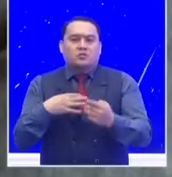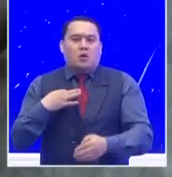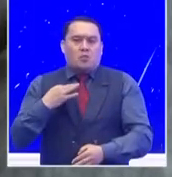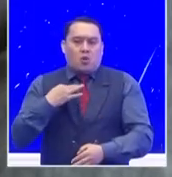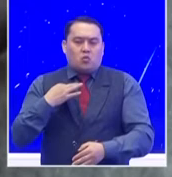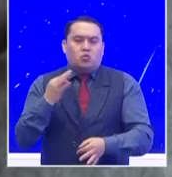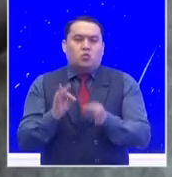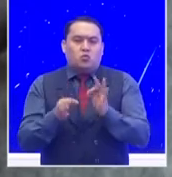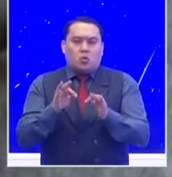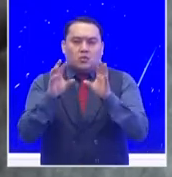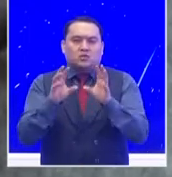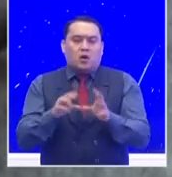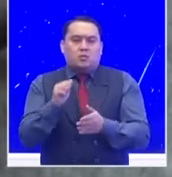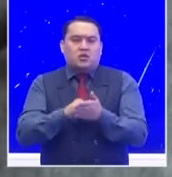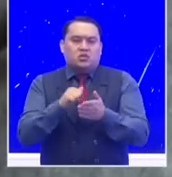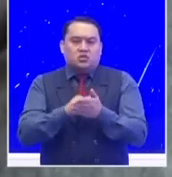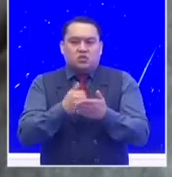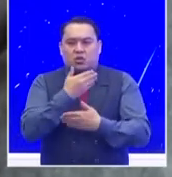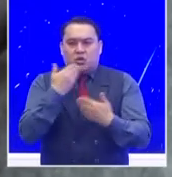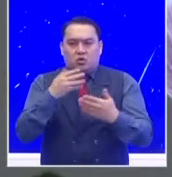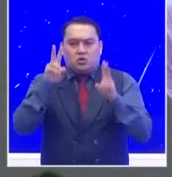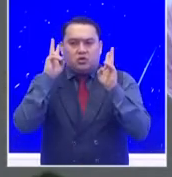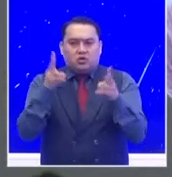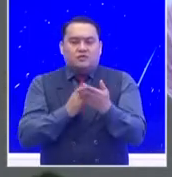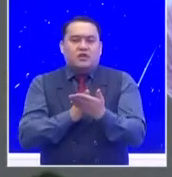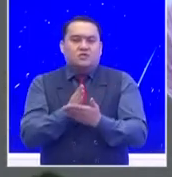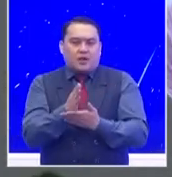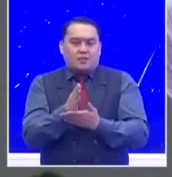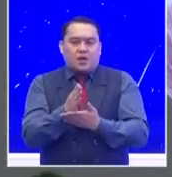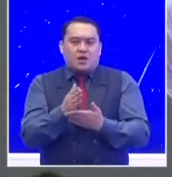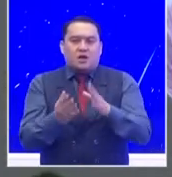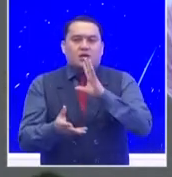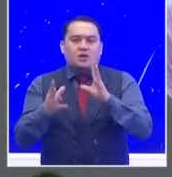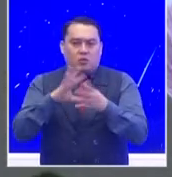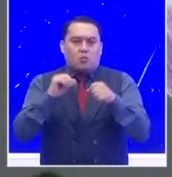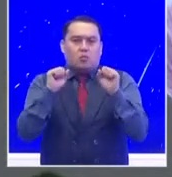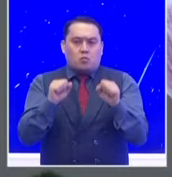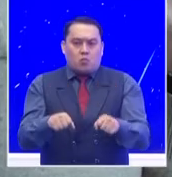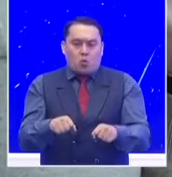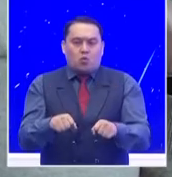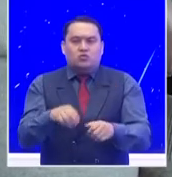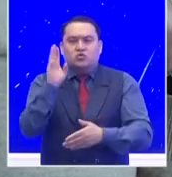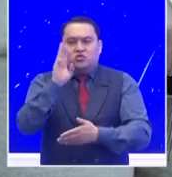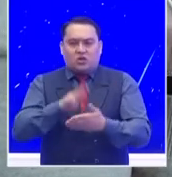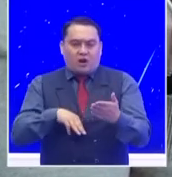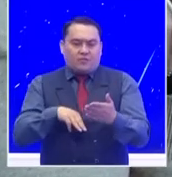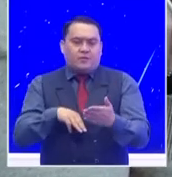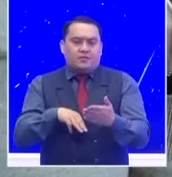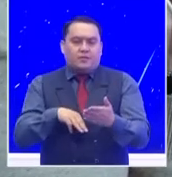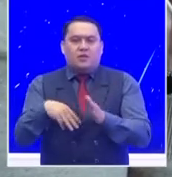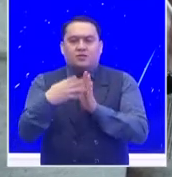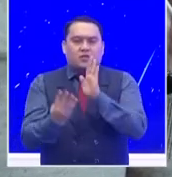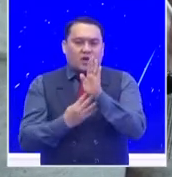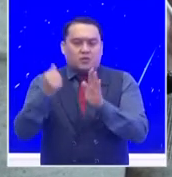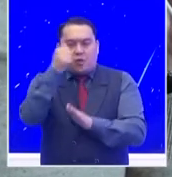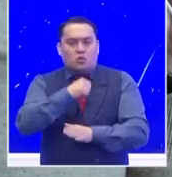этими нормами закона. Причина – отсутствие ими знаний в данной сфере. Однако последствием этого могут стать баснословные штрафы. В 2019 году